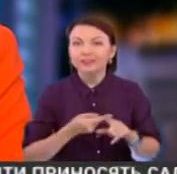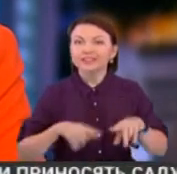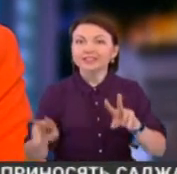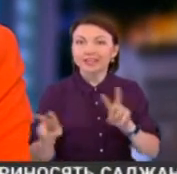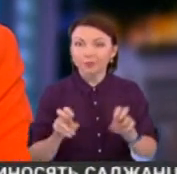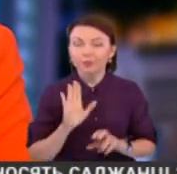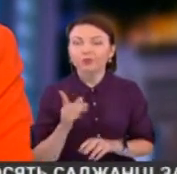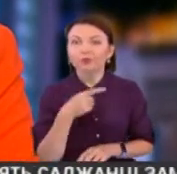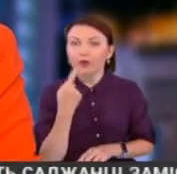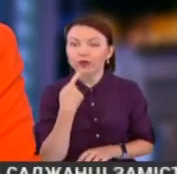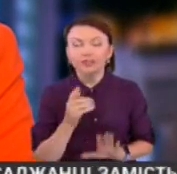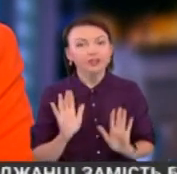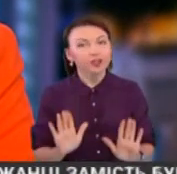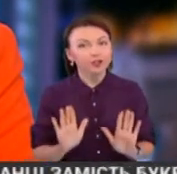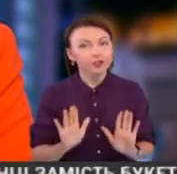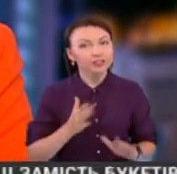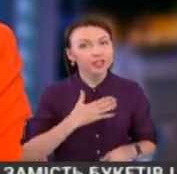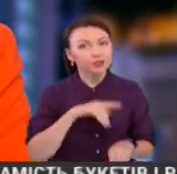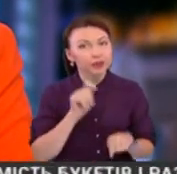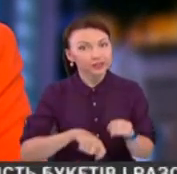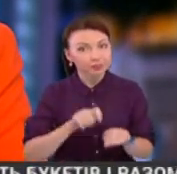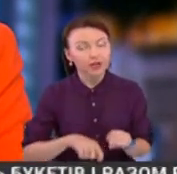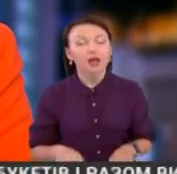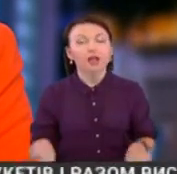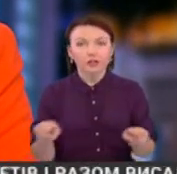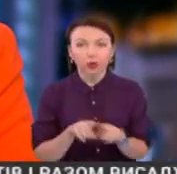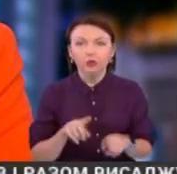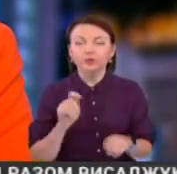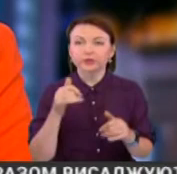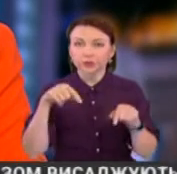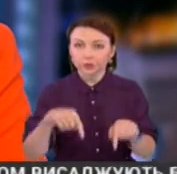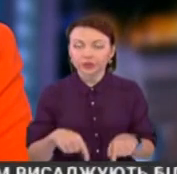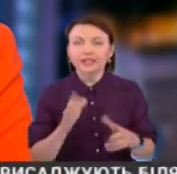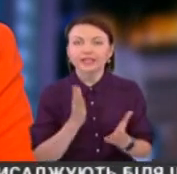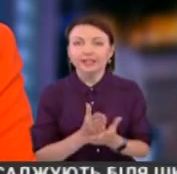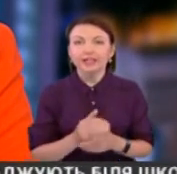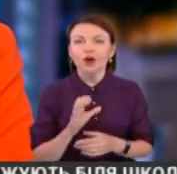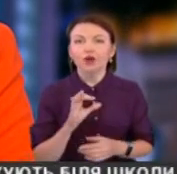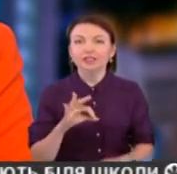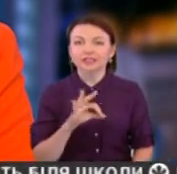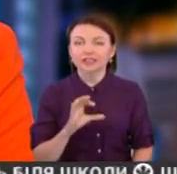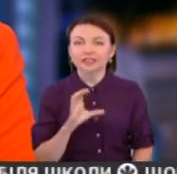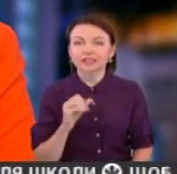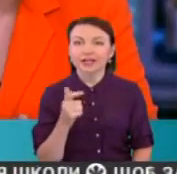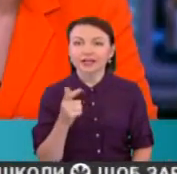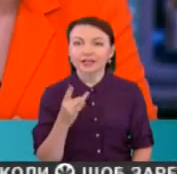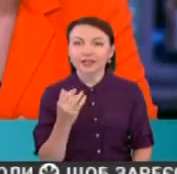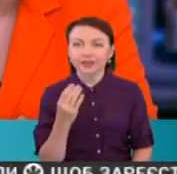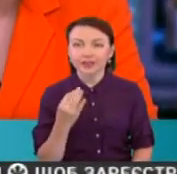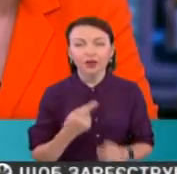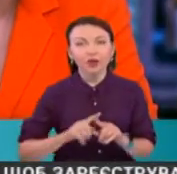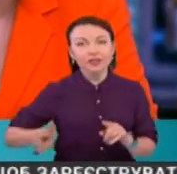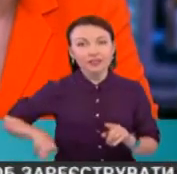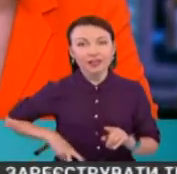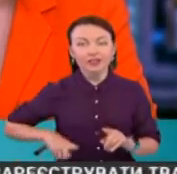будемо говорити не лише із нашими експертами, також у студії в нас Олександр Сергієнко, директор аналітичного